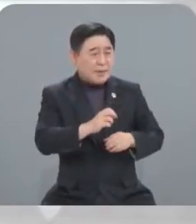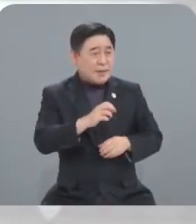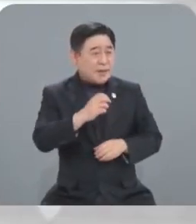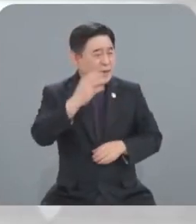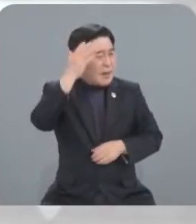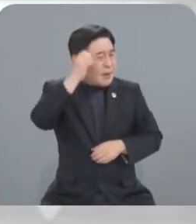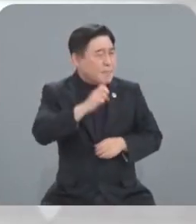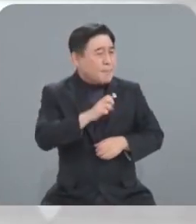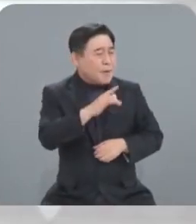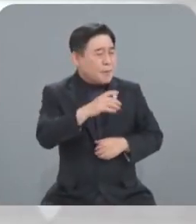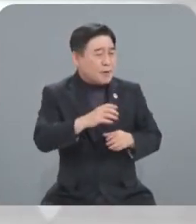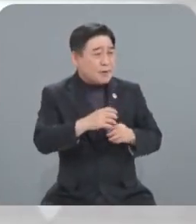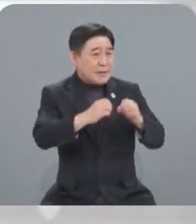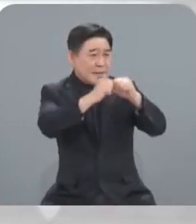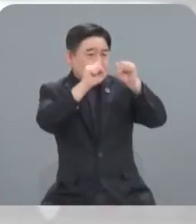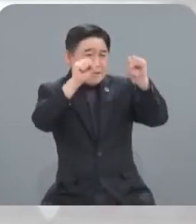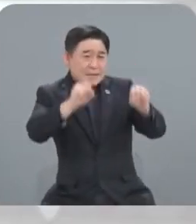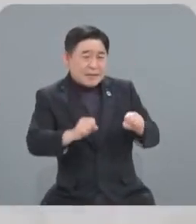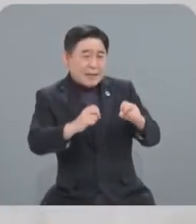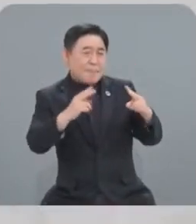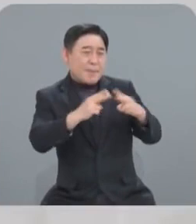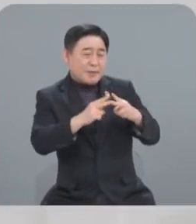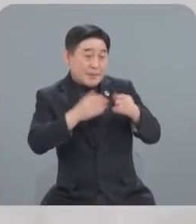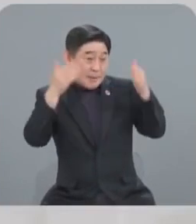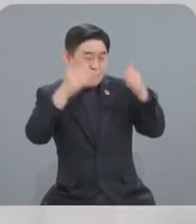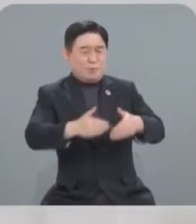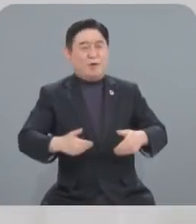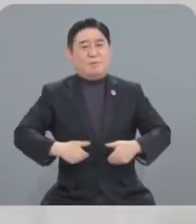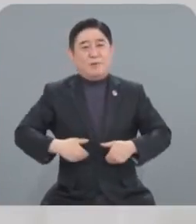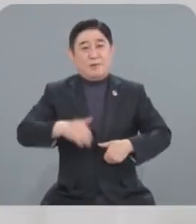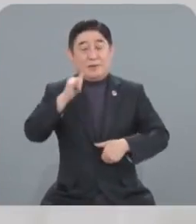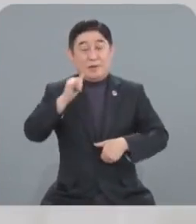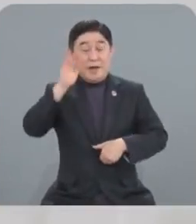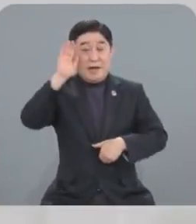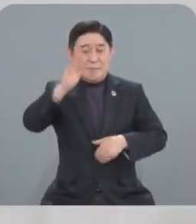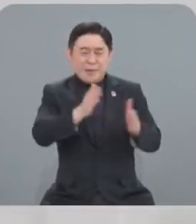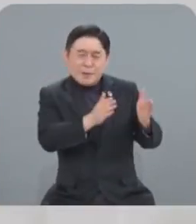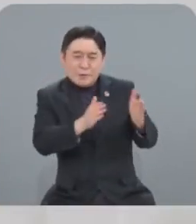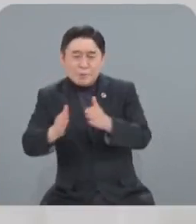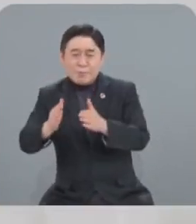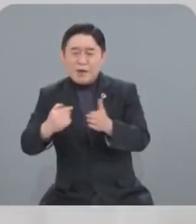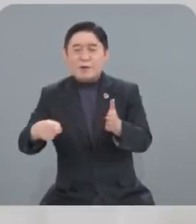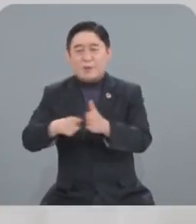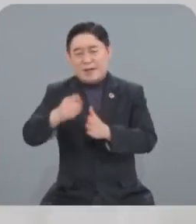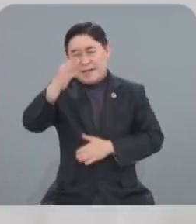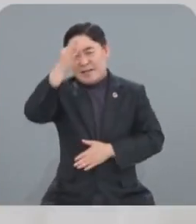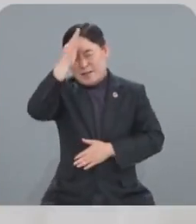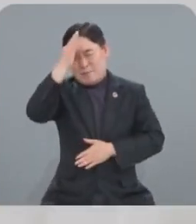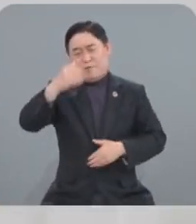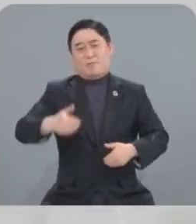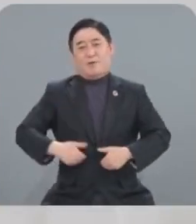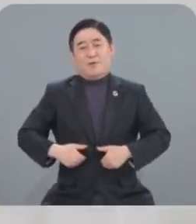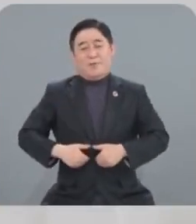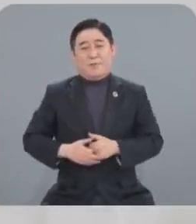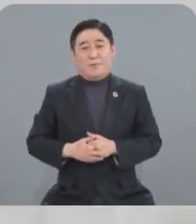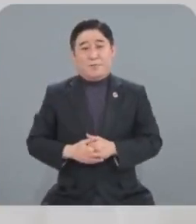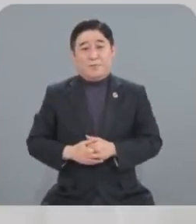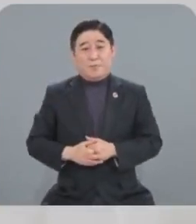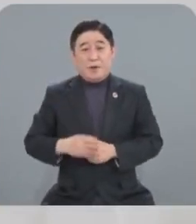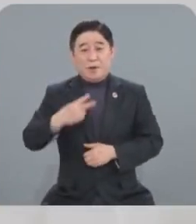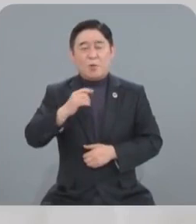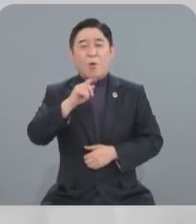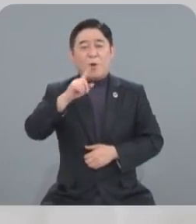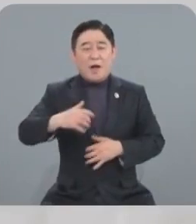반도체 집중해야 합니다 미래를 대비한 기술 싸야 합니다 동학